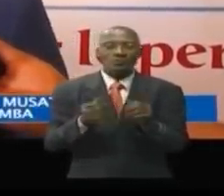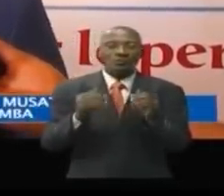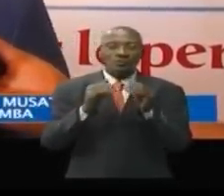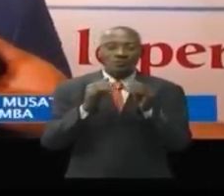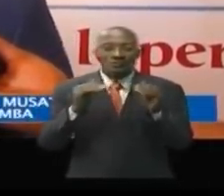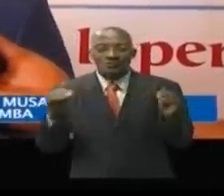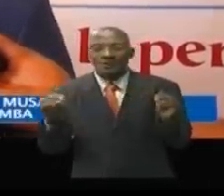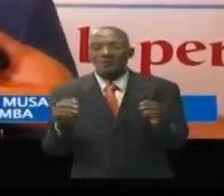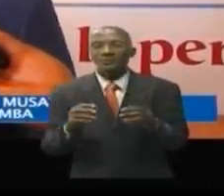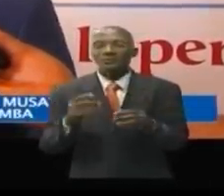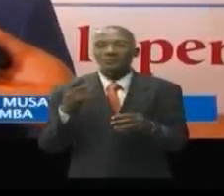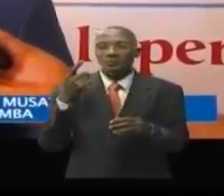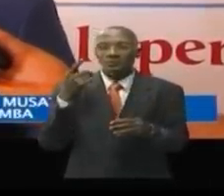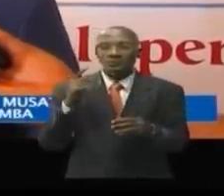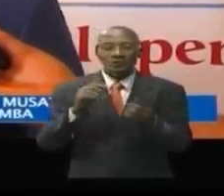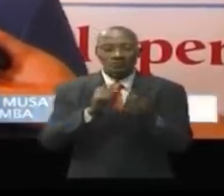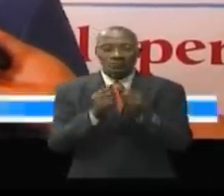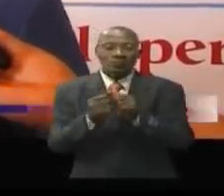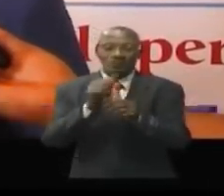et des élections.